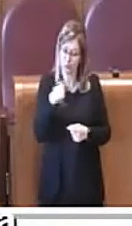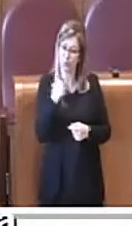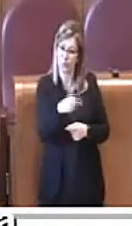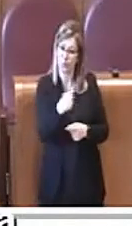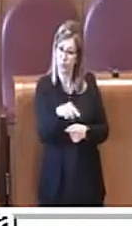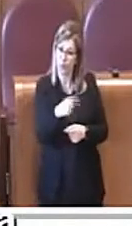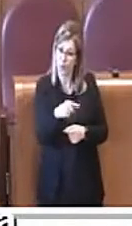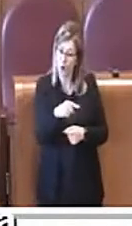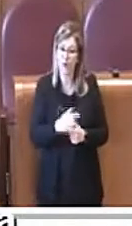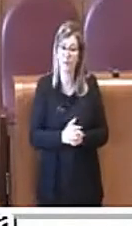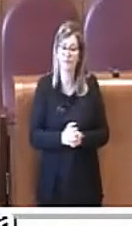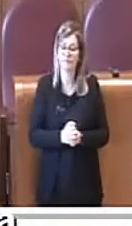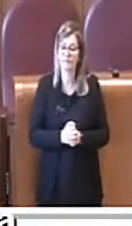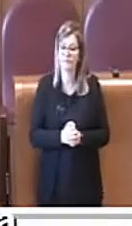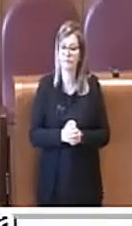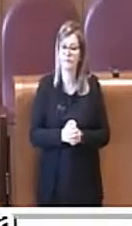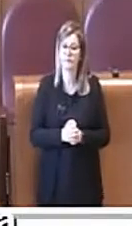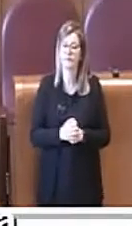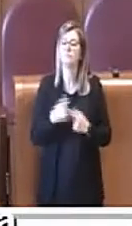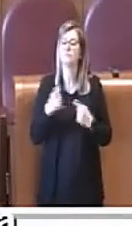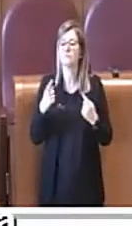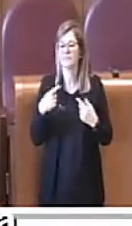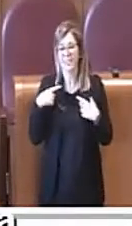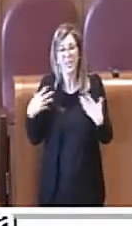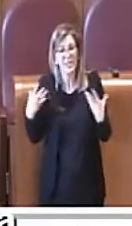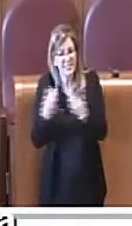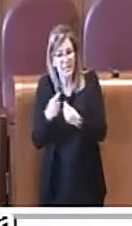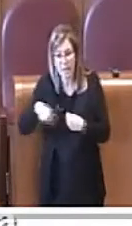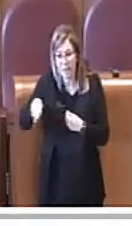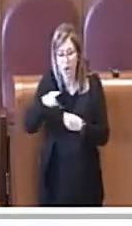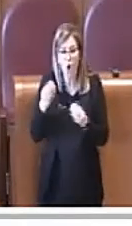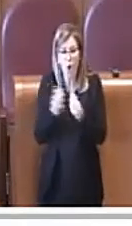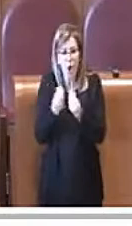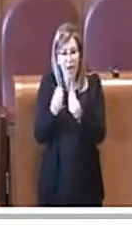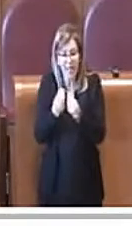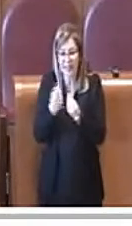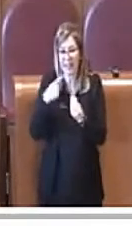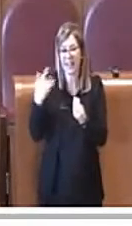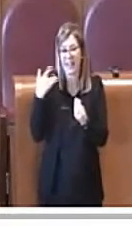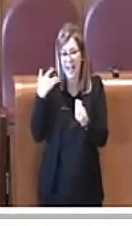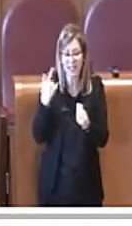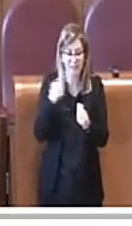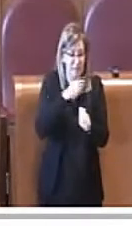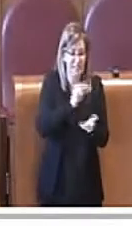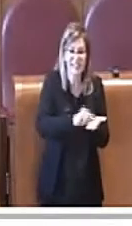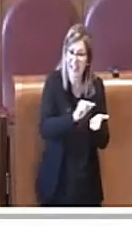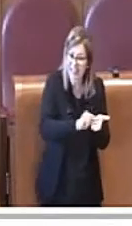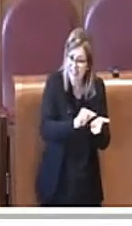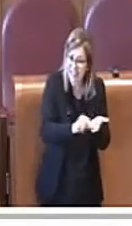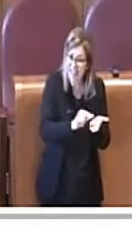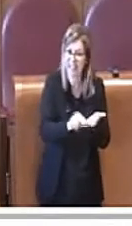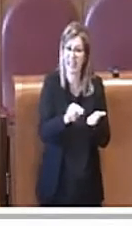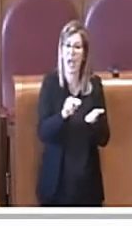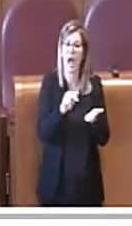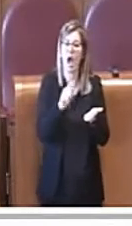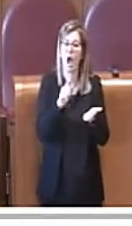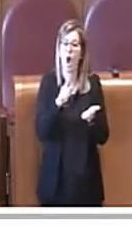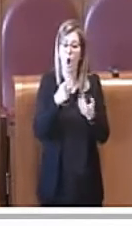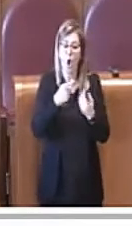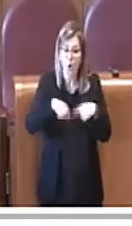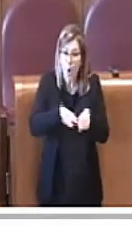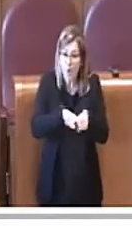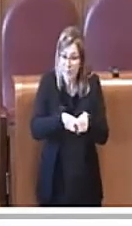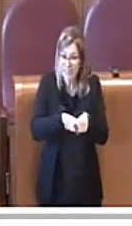unisco ovviamente al ringraziamento dei miei colleghi per la segreteria, per i colleghi della segreteria, della commissione